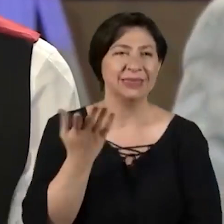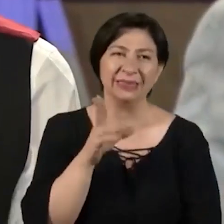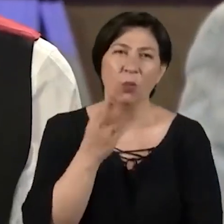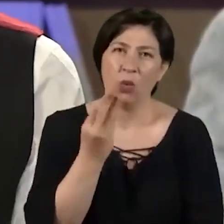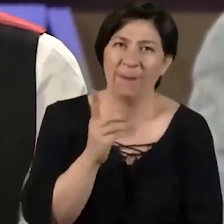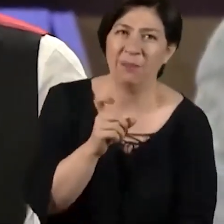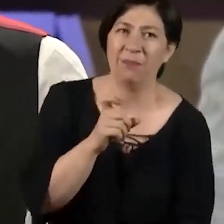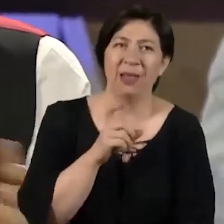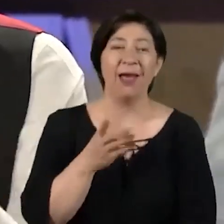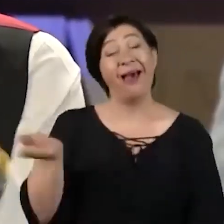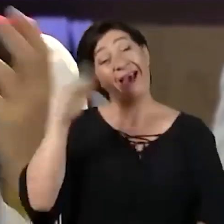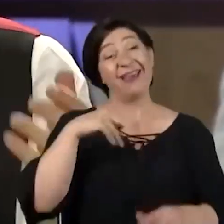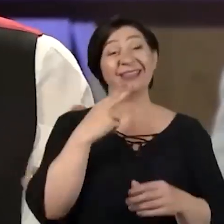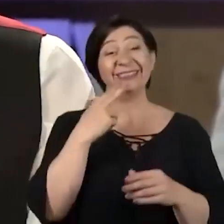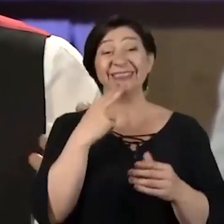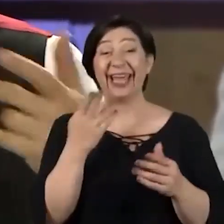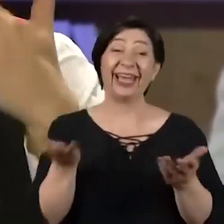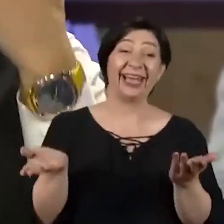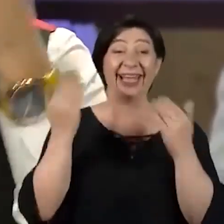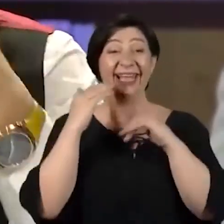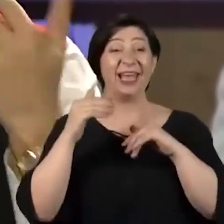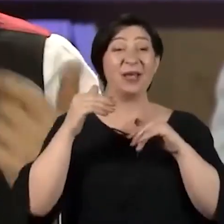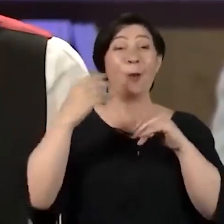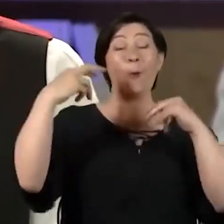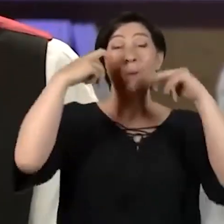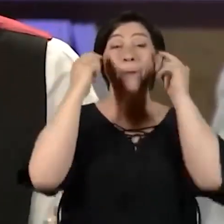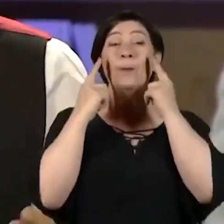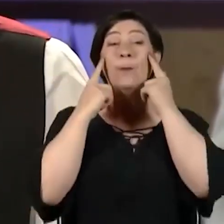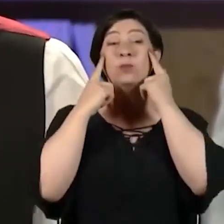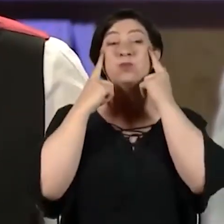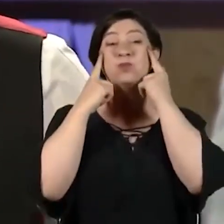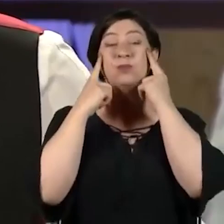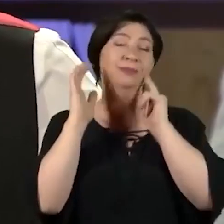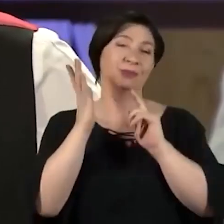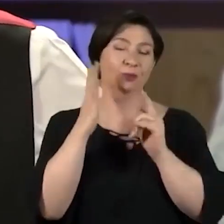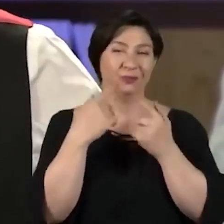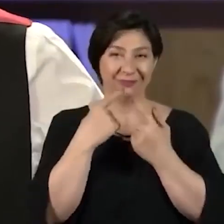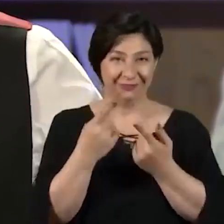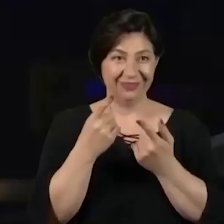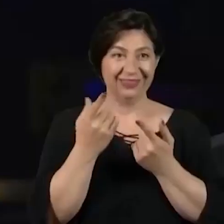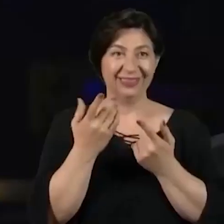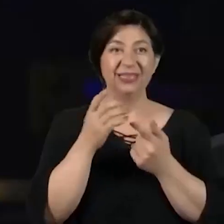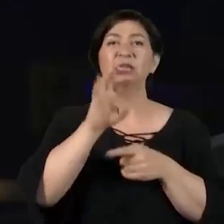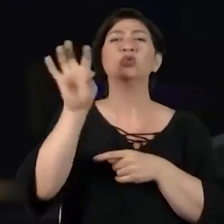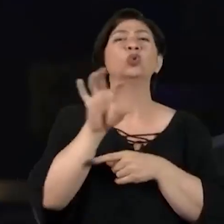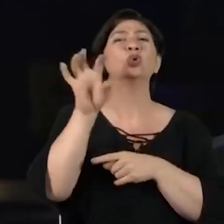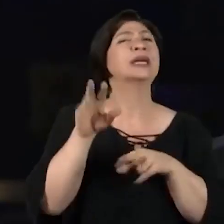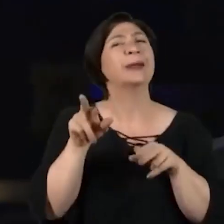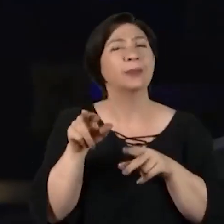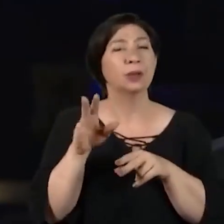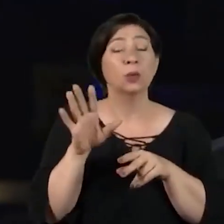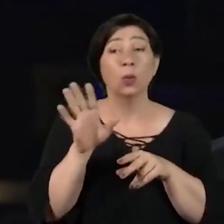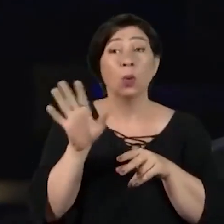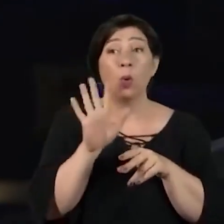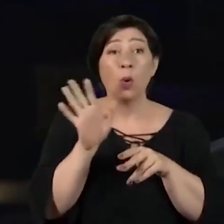öyle görüyorum ben. Haydi kızlar kalkın. Botoks'a gidiyoruz filan gibi böyle ya aslında şehir turu tutkunu, gibilerden. Tutkunu değil ama